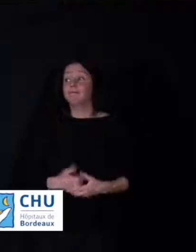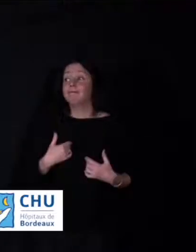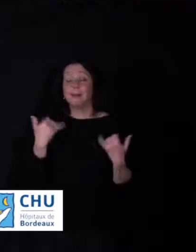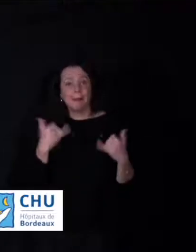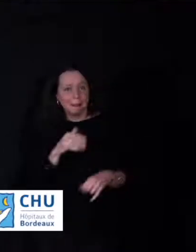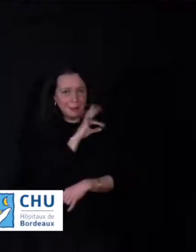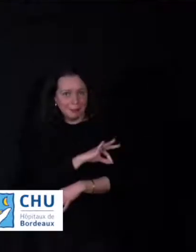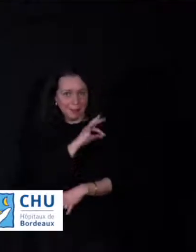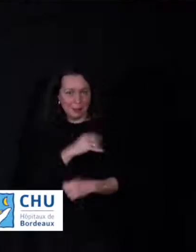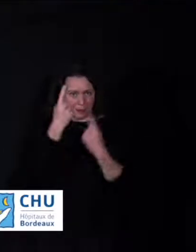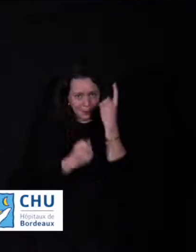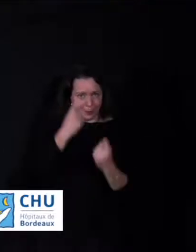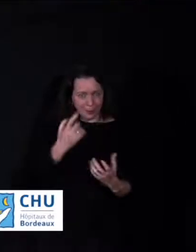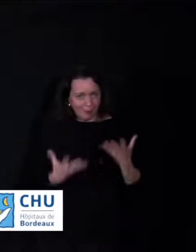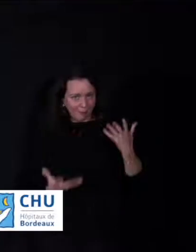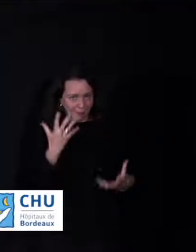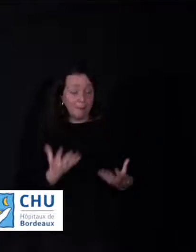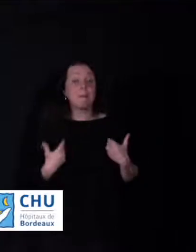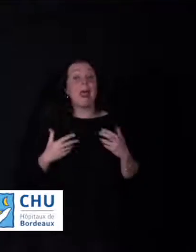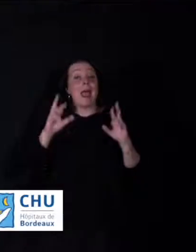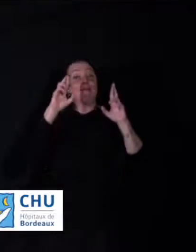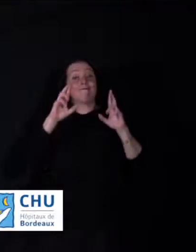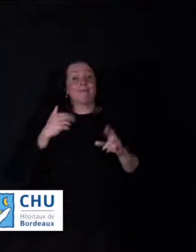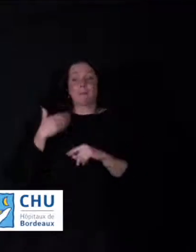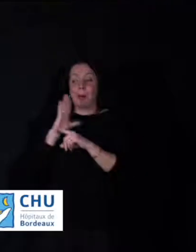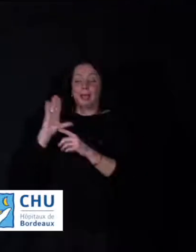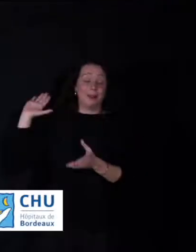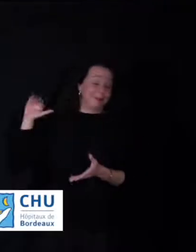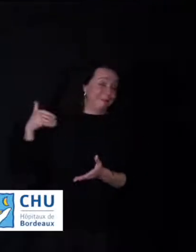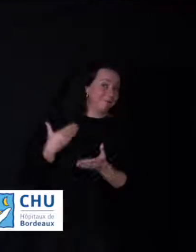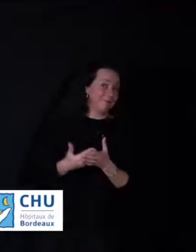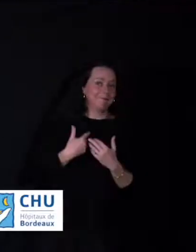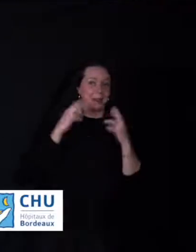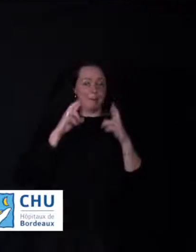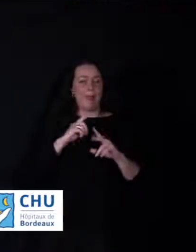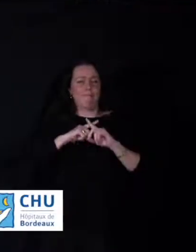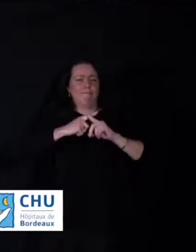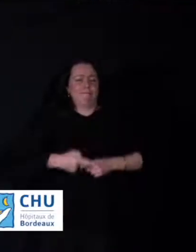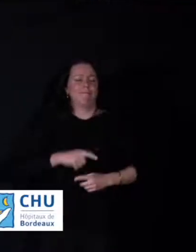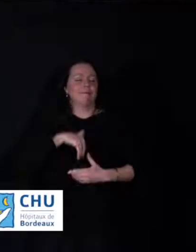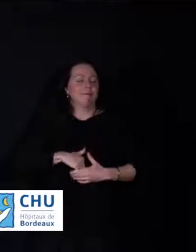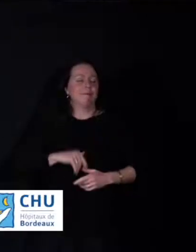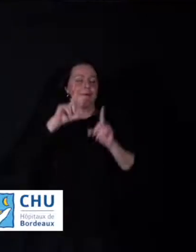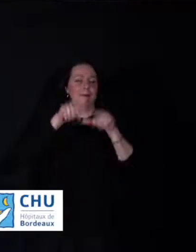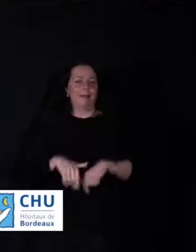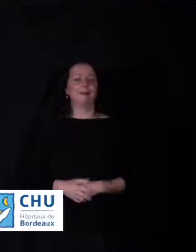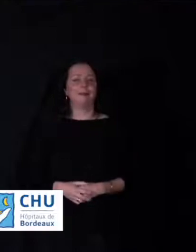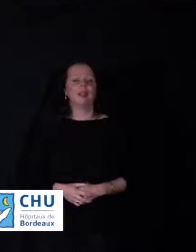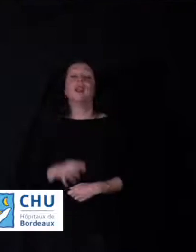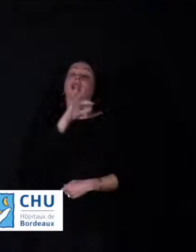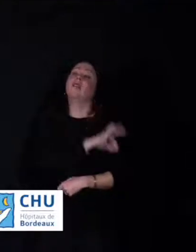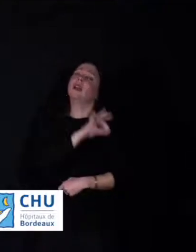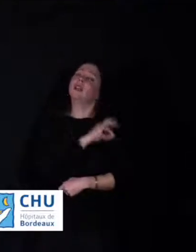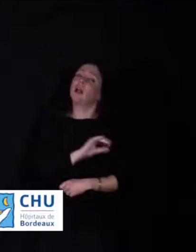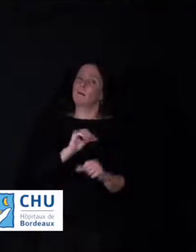vaccination, mais je pense qu'il y a, et j'espère, à l'issue de cette présentation, il y a quand même des convictions. Est-ce que la vaccination est un outil parfait?